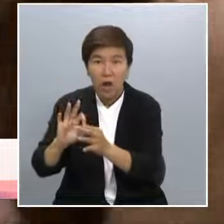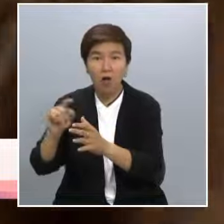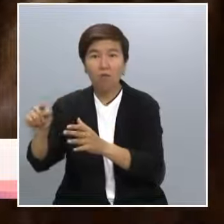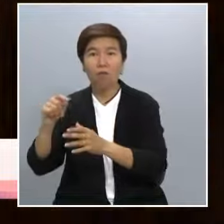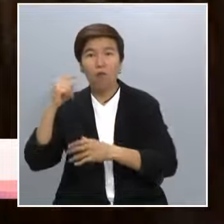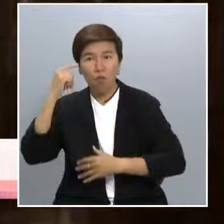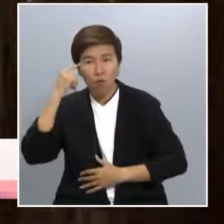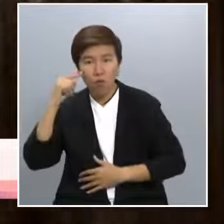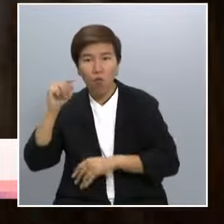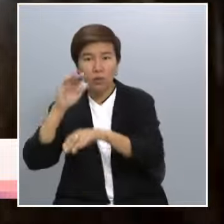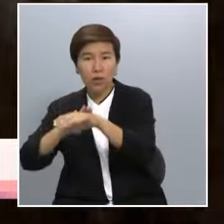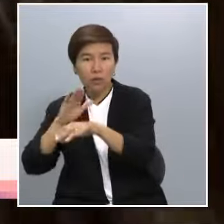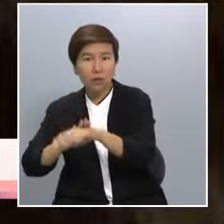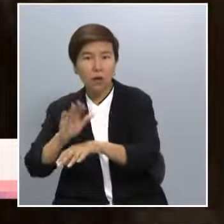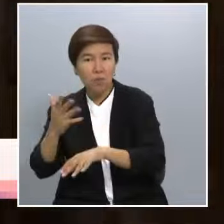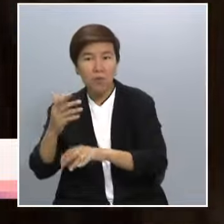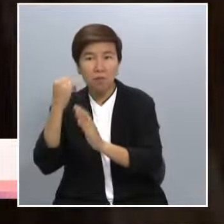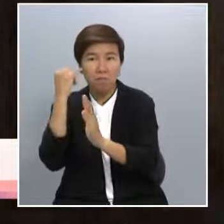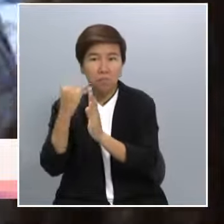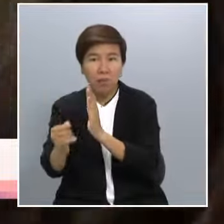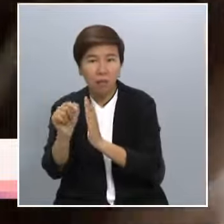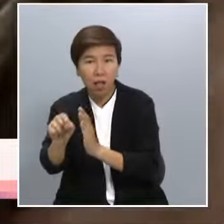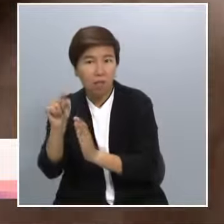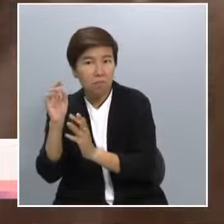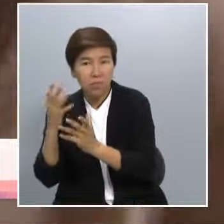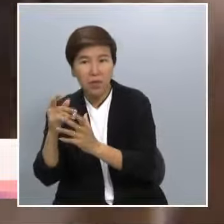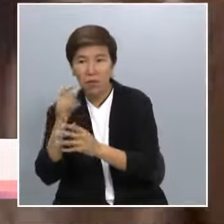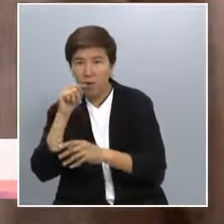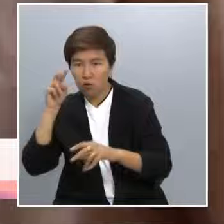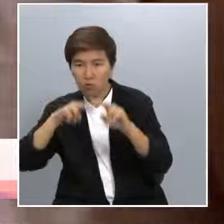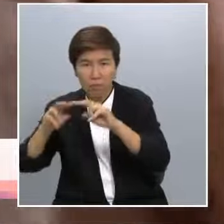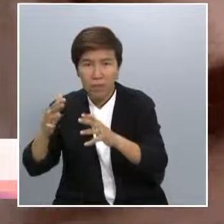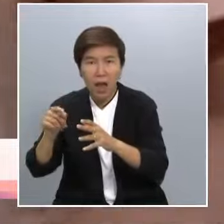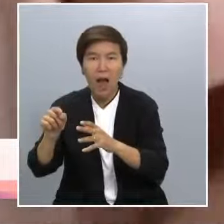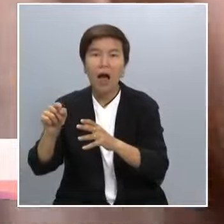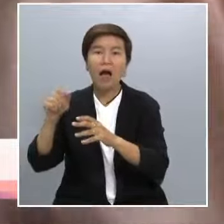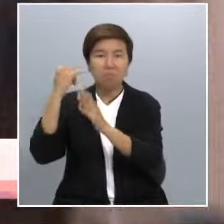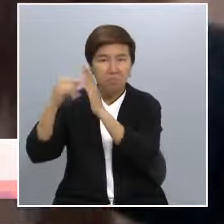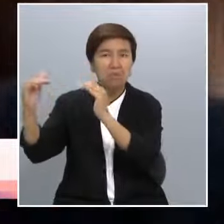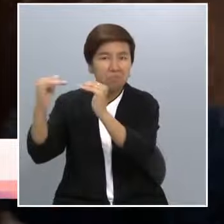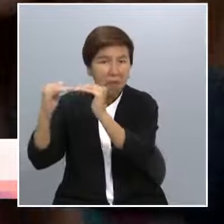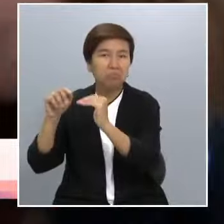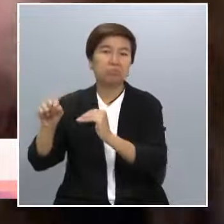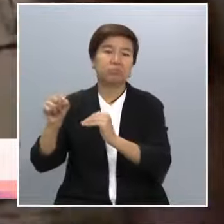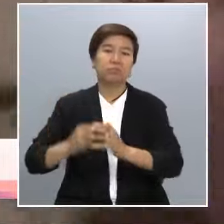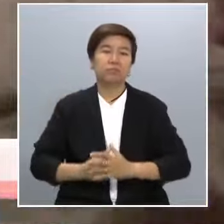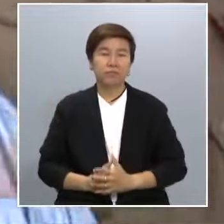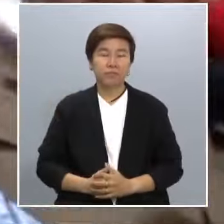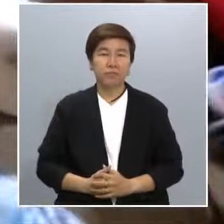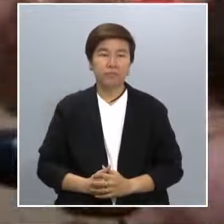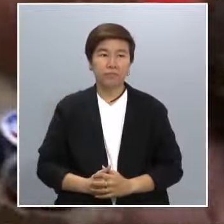นินการห้ามปรามหรือเอาผิดกับผู้ที่กระทำความผิดละเว้นก็ต้องถูกดำเนินการทางคดีด้วยเหมือนกันโ